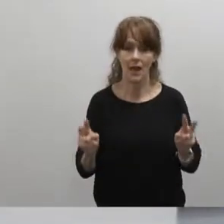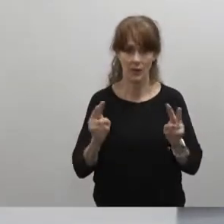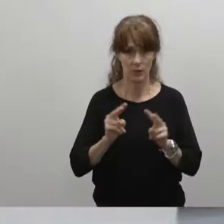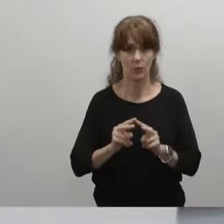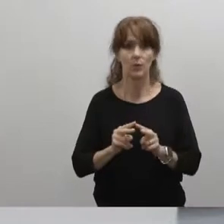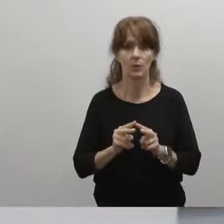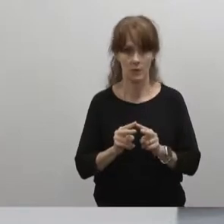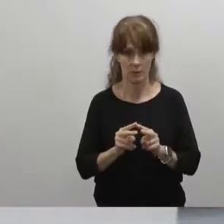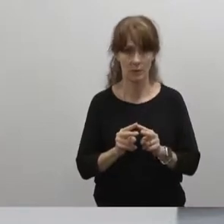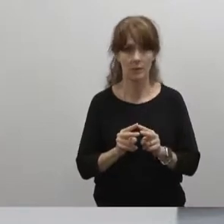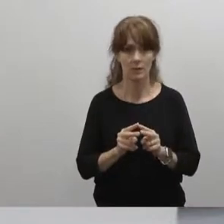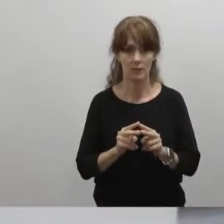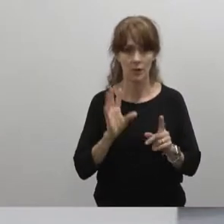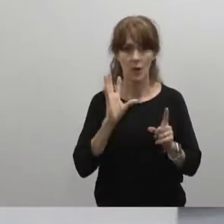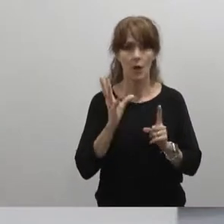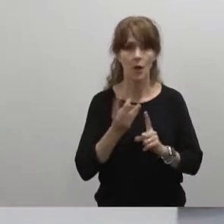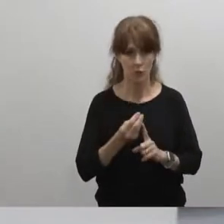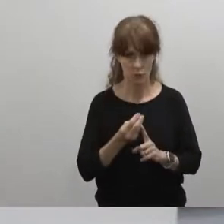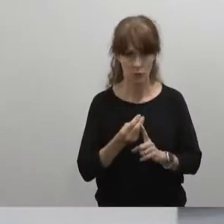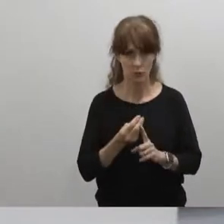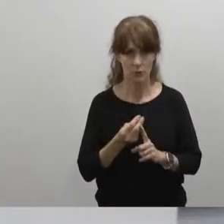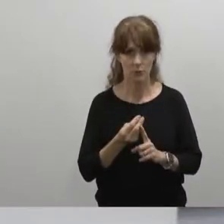ta ở quay để dân trời thương chẳng đài